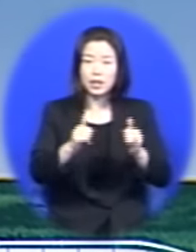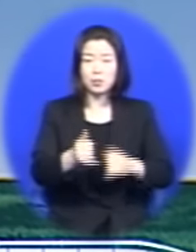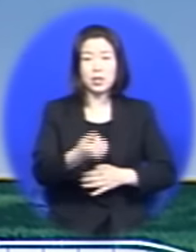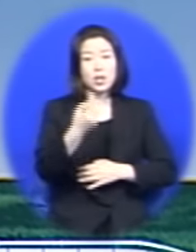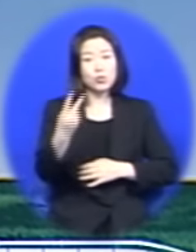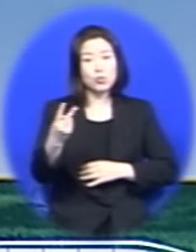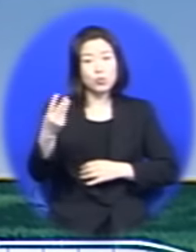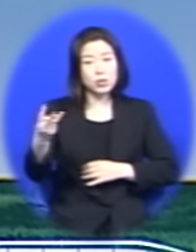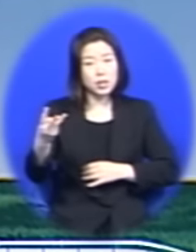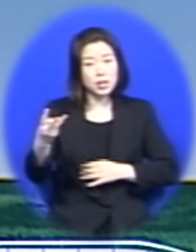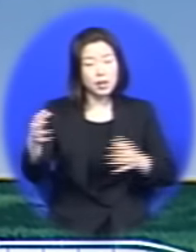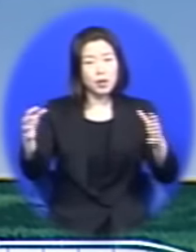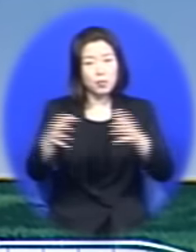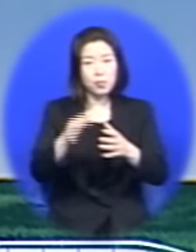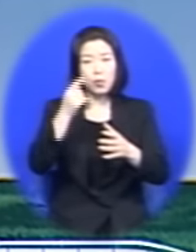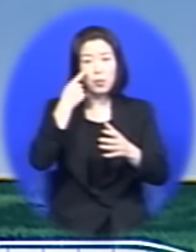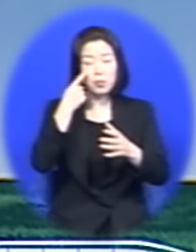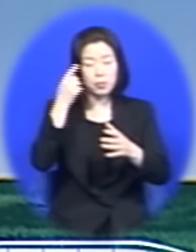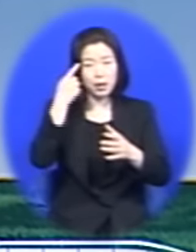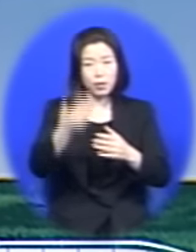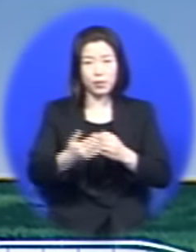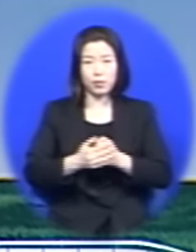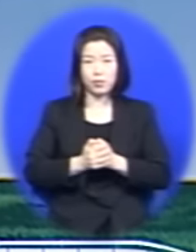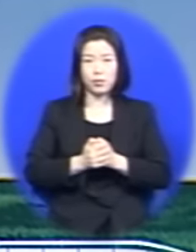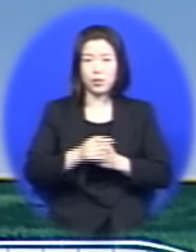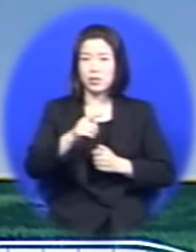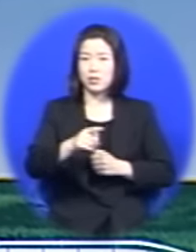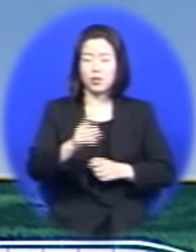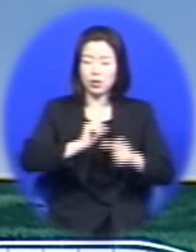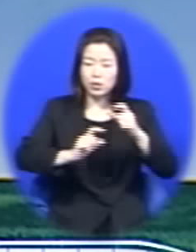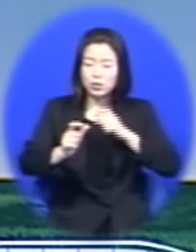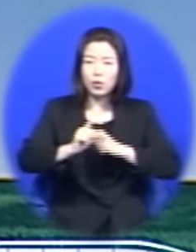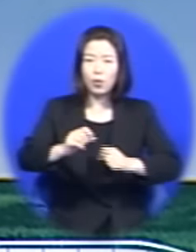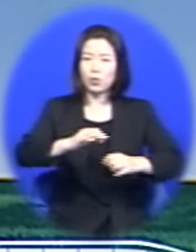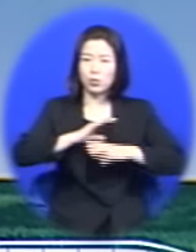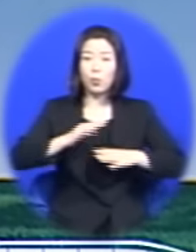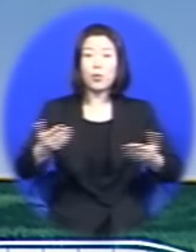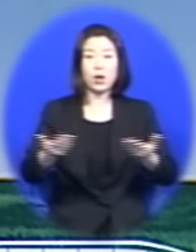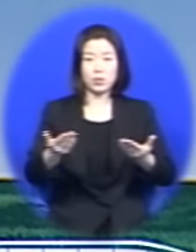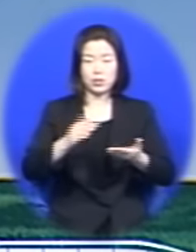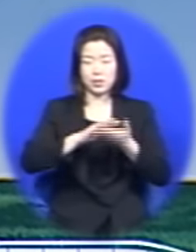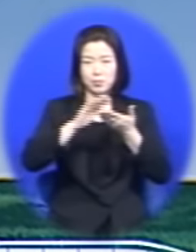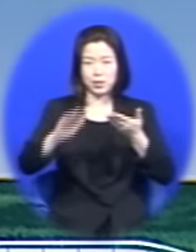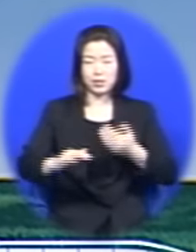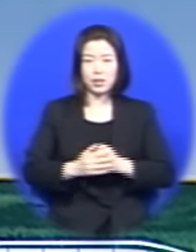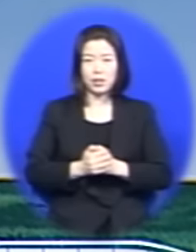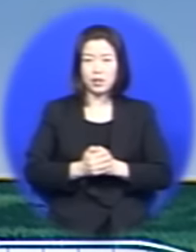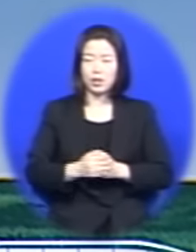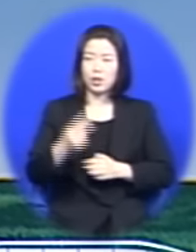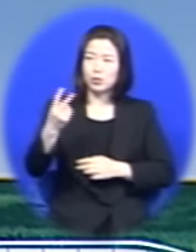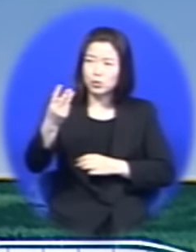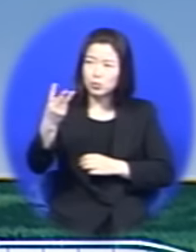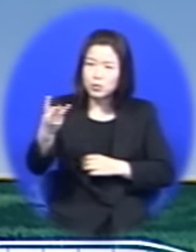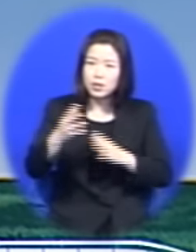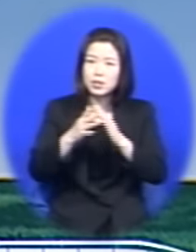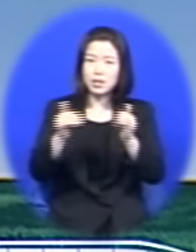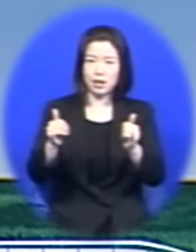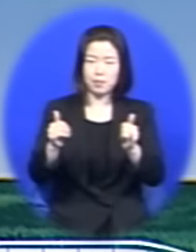두세 사람이 모여보세요. 이건 더 놀라운 일이잖아요. 두세